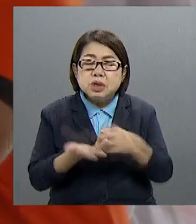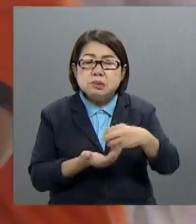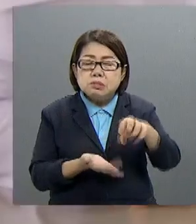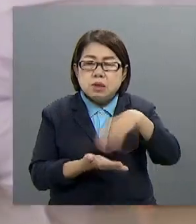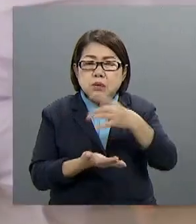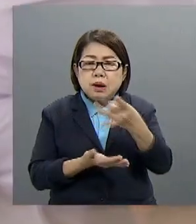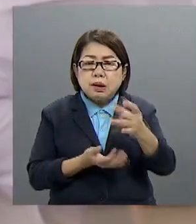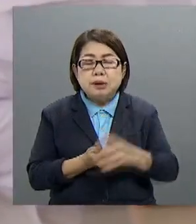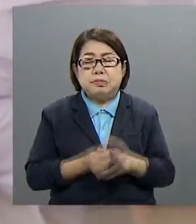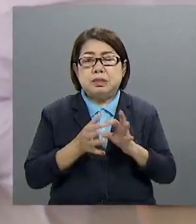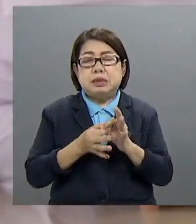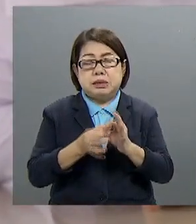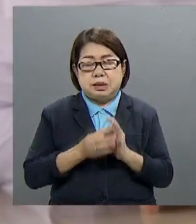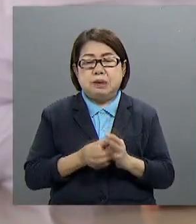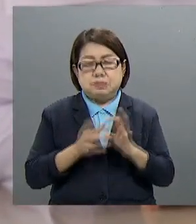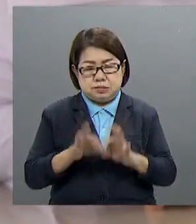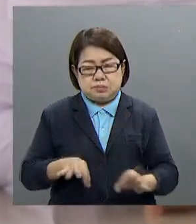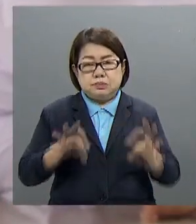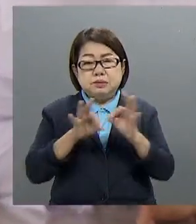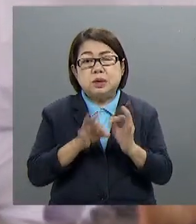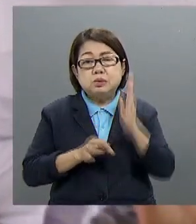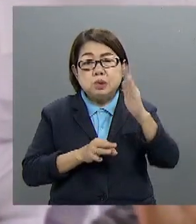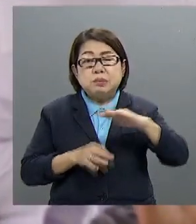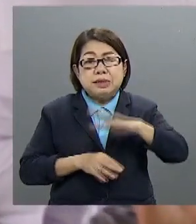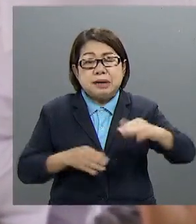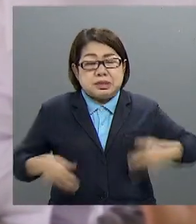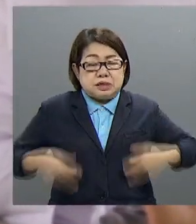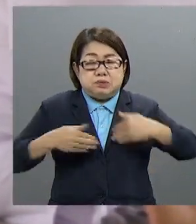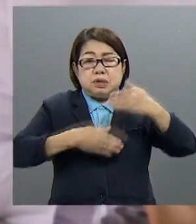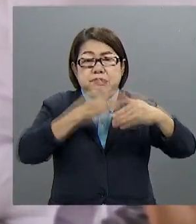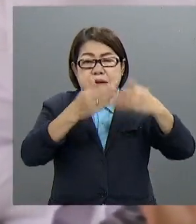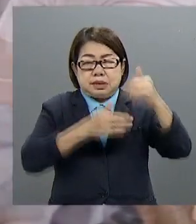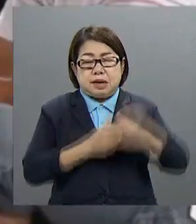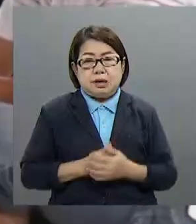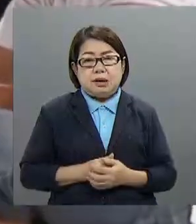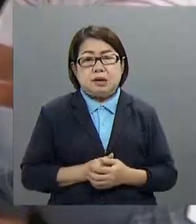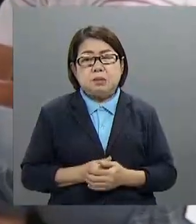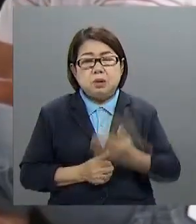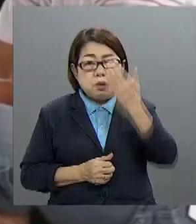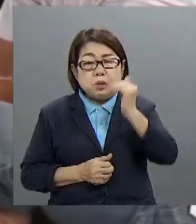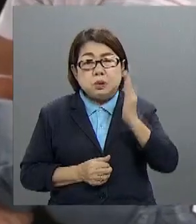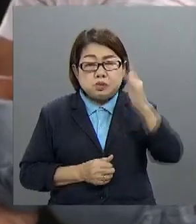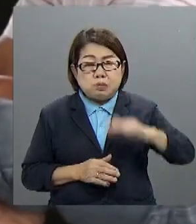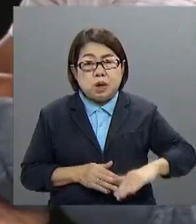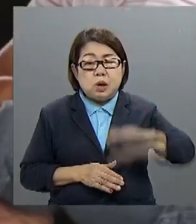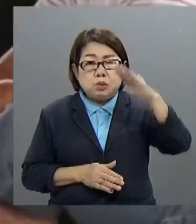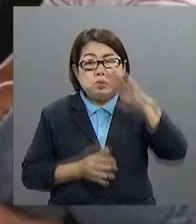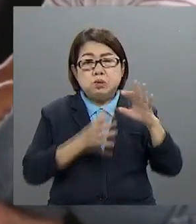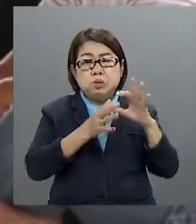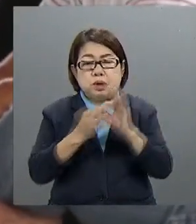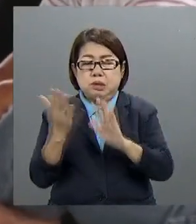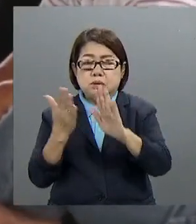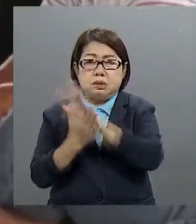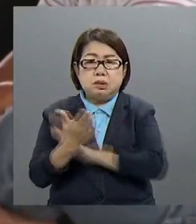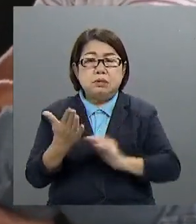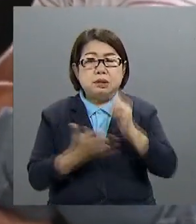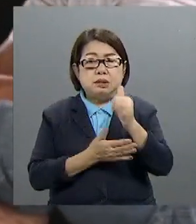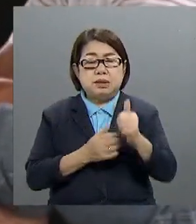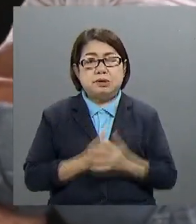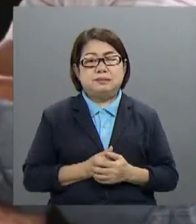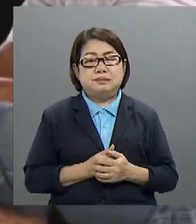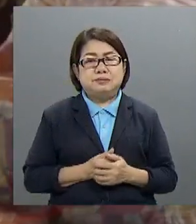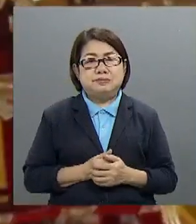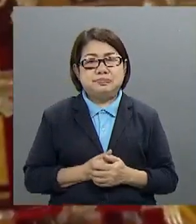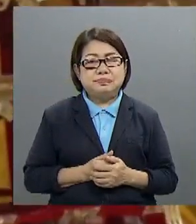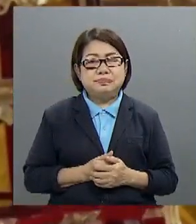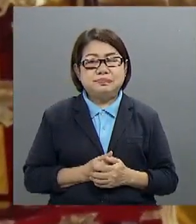กระดับศักยภาพของเด็กและเยาวชนสู่การเป็นทรัพยากรที่สำคัญของสังคมนักข่าวพลเมืองสาขาวิ